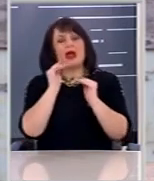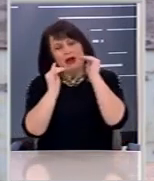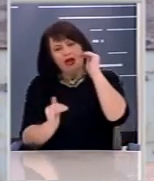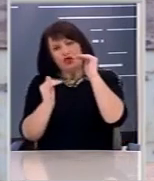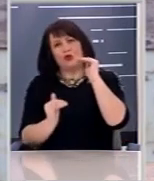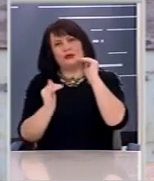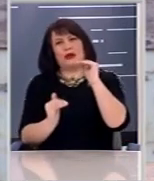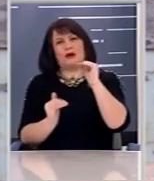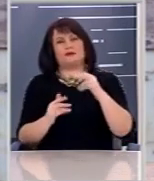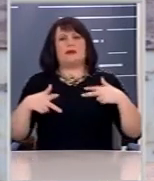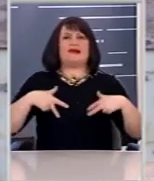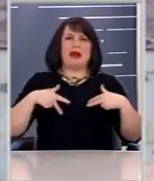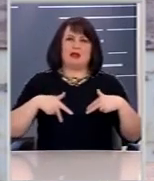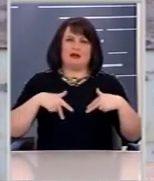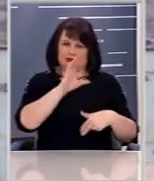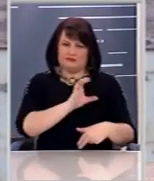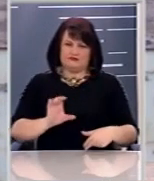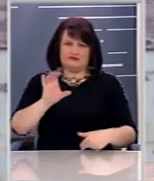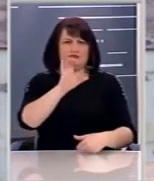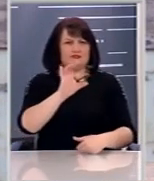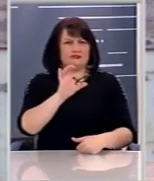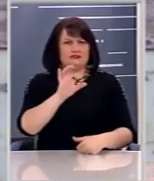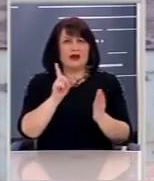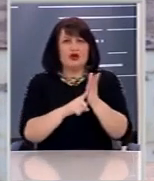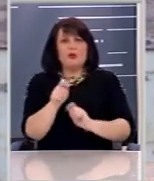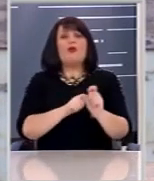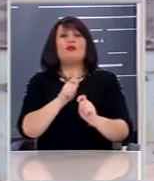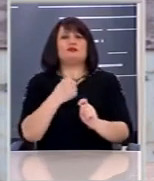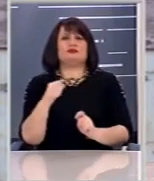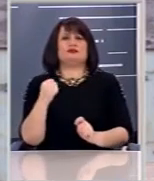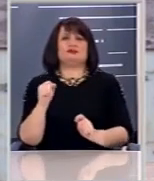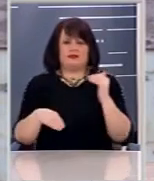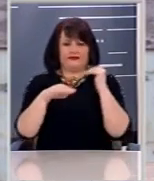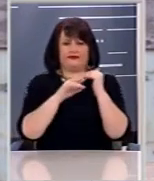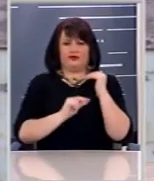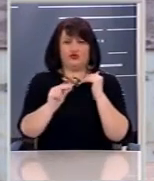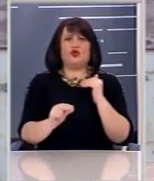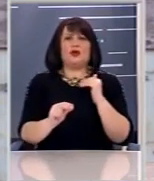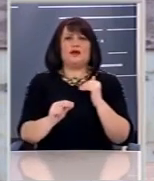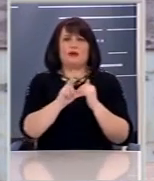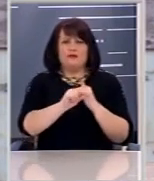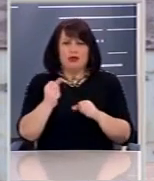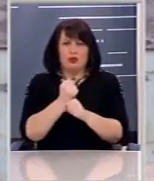τα κράτη τα οποία αρνούνται να νομοθετήσουν την ίση αμοιβή για ίση εργασία.